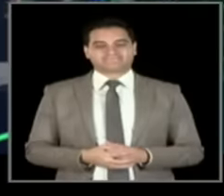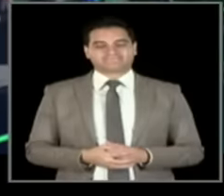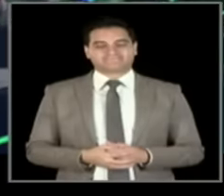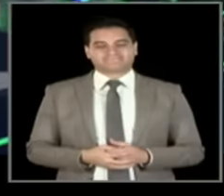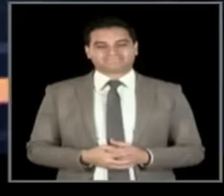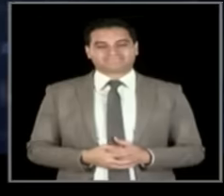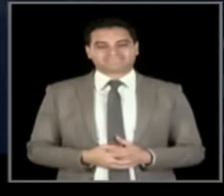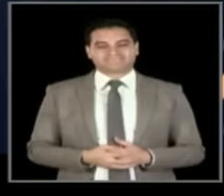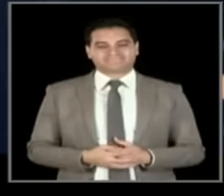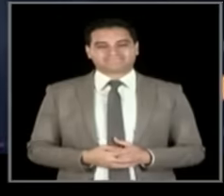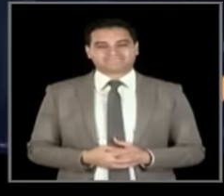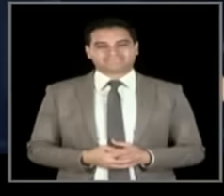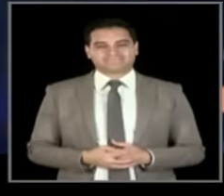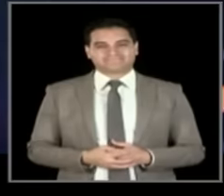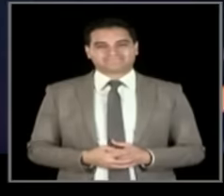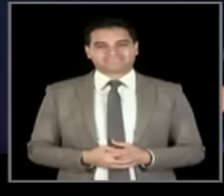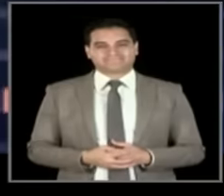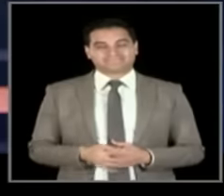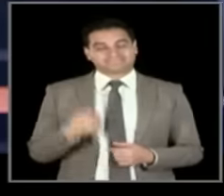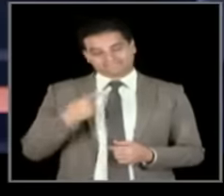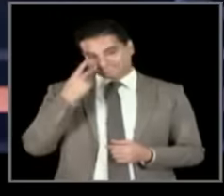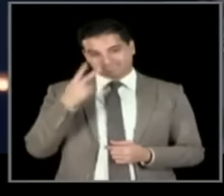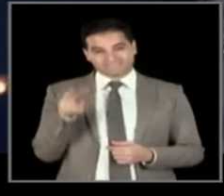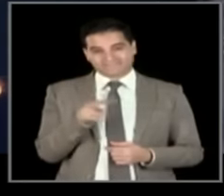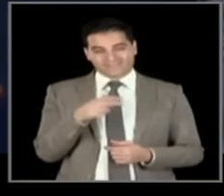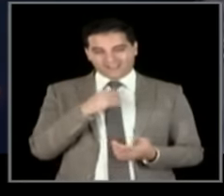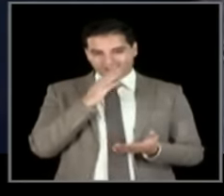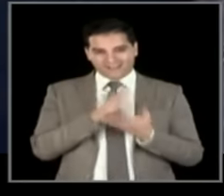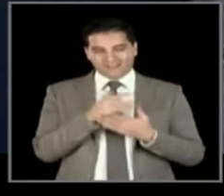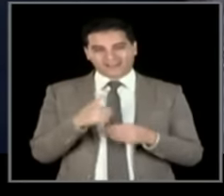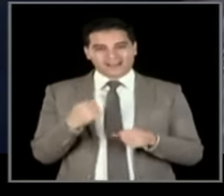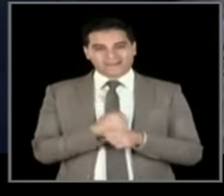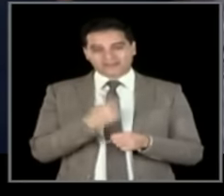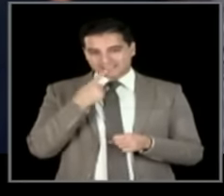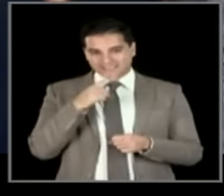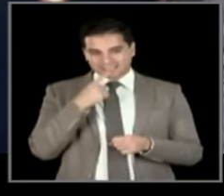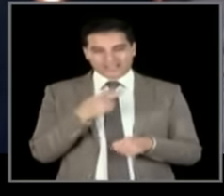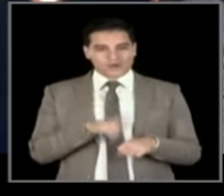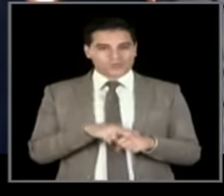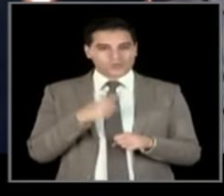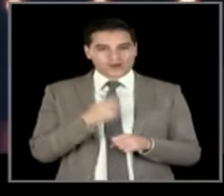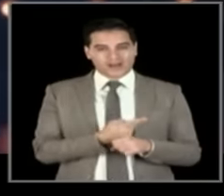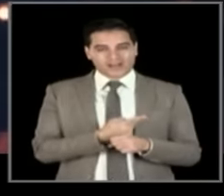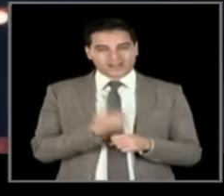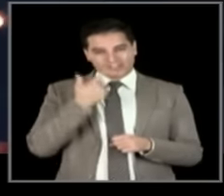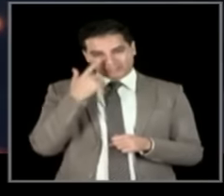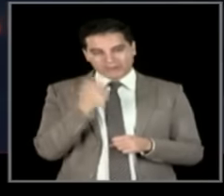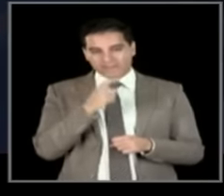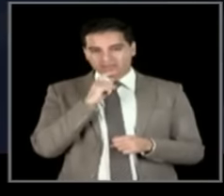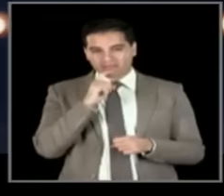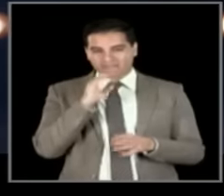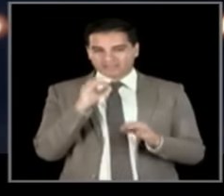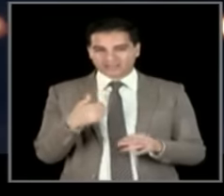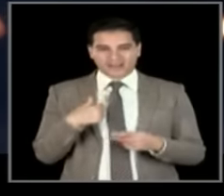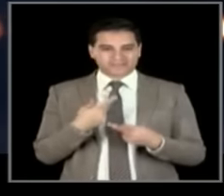ابراهيم. انا غير راضي بالمره عن اداء جامعه اسكندريه، وغير راضي بالمره على اداء جامعه عين